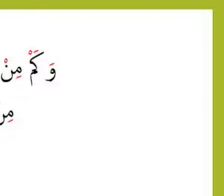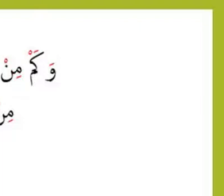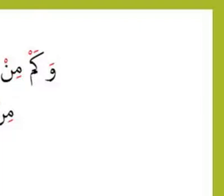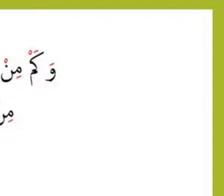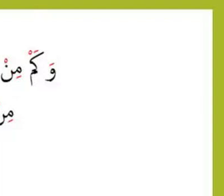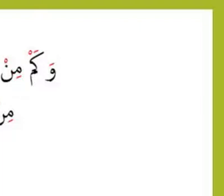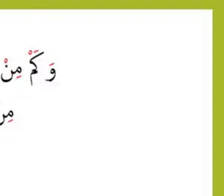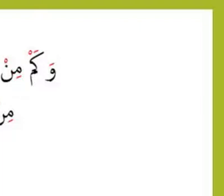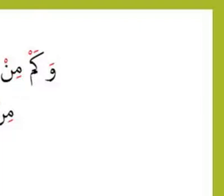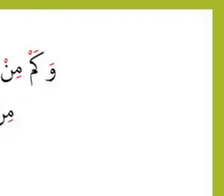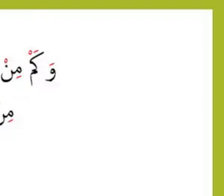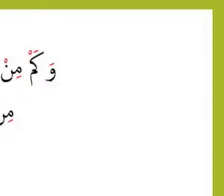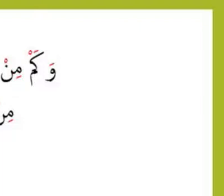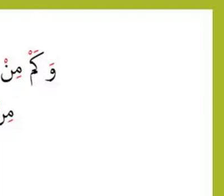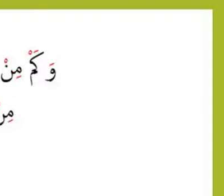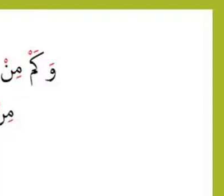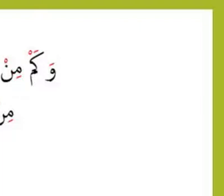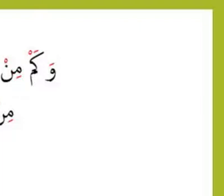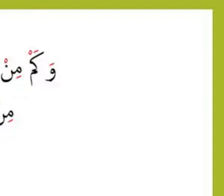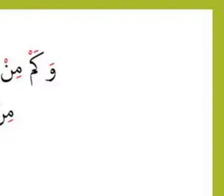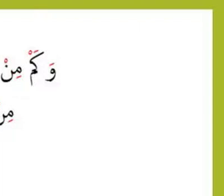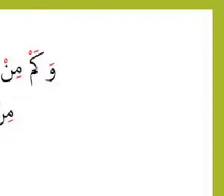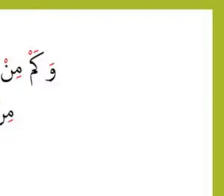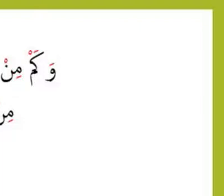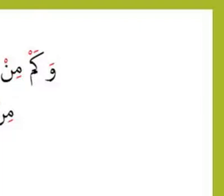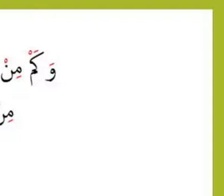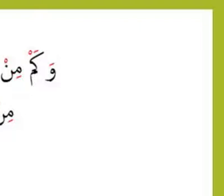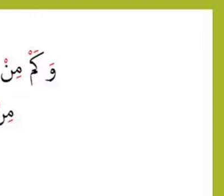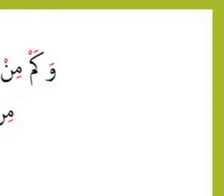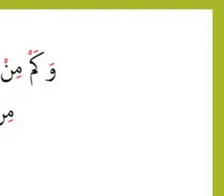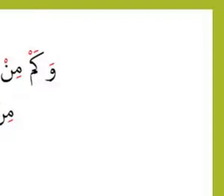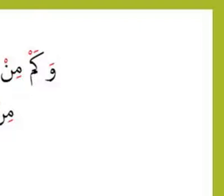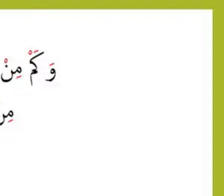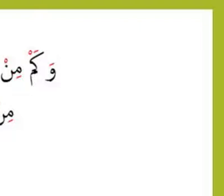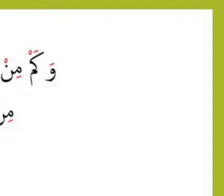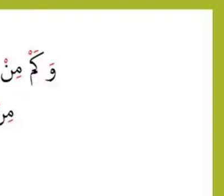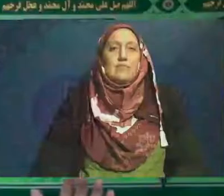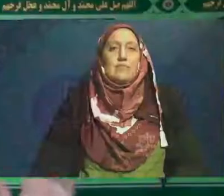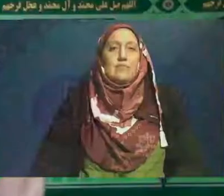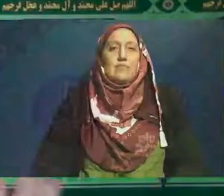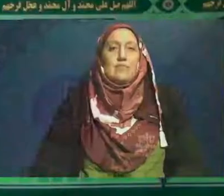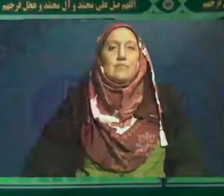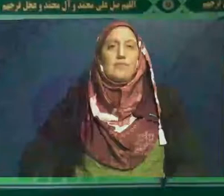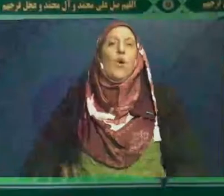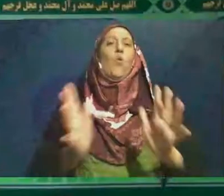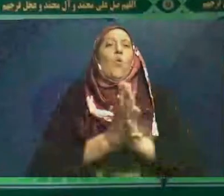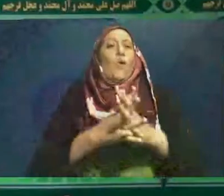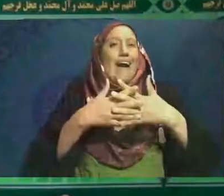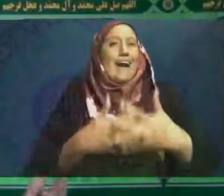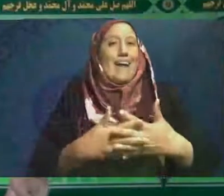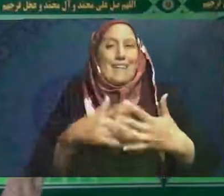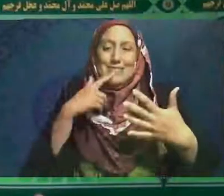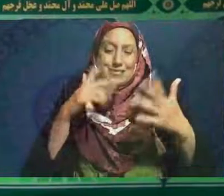من بعد أن يأذن الله لمن يشاء ويرضى. Quran says even angels, yes, angels are infallible in all senses of